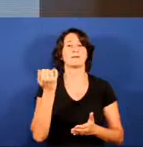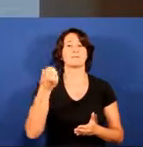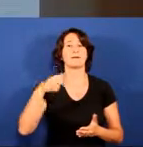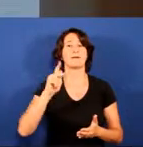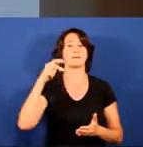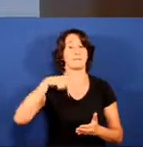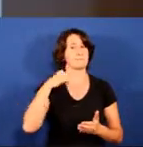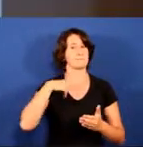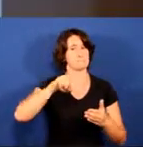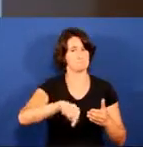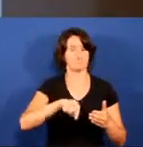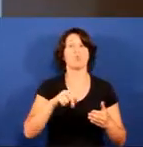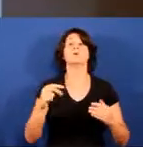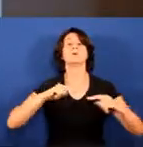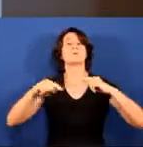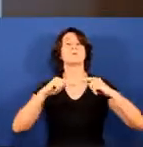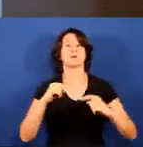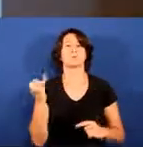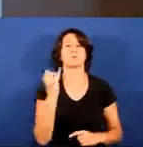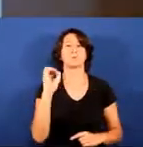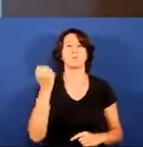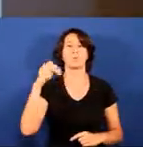burua izan zen 1970etik